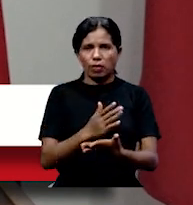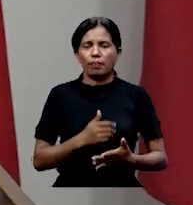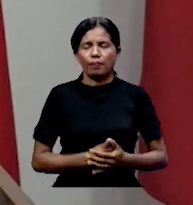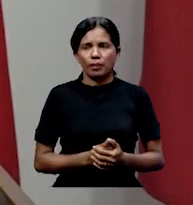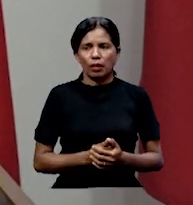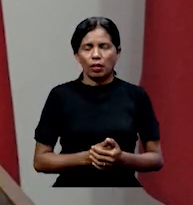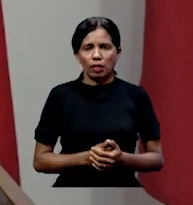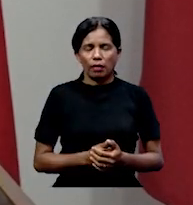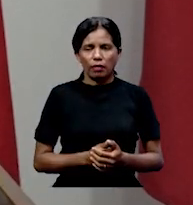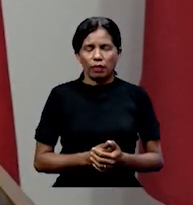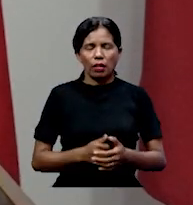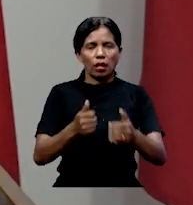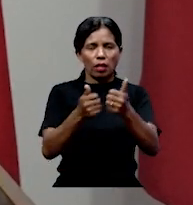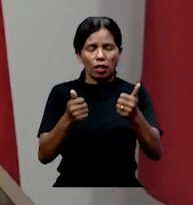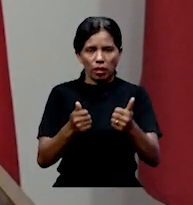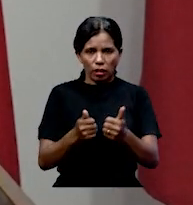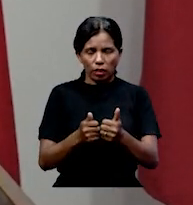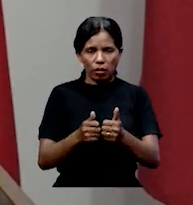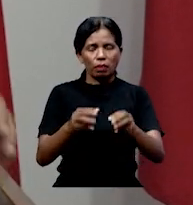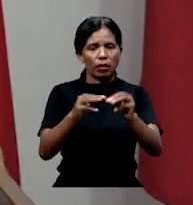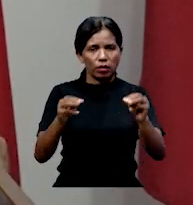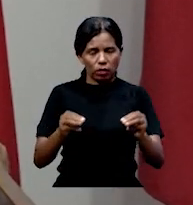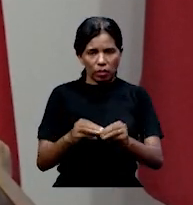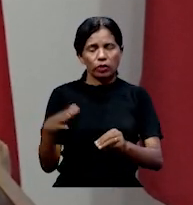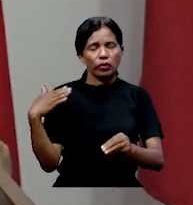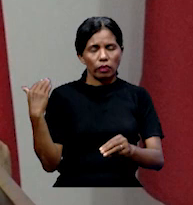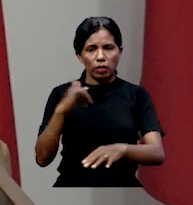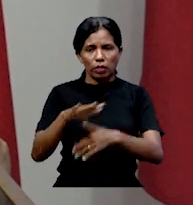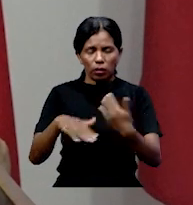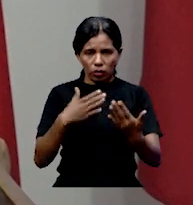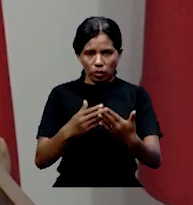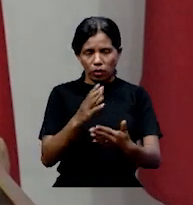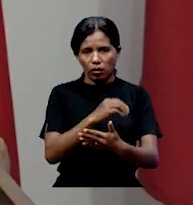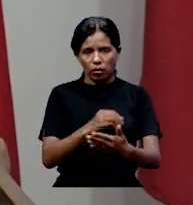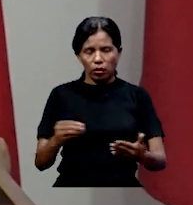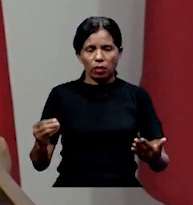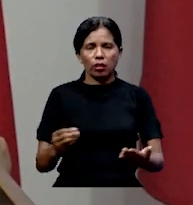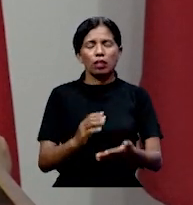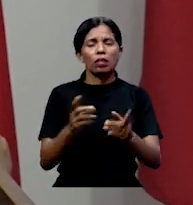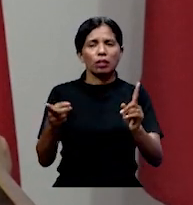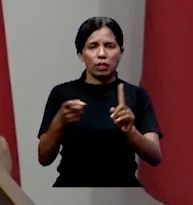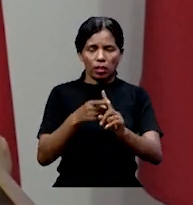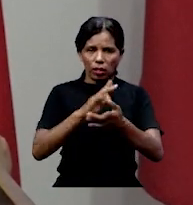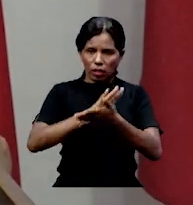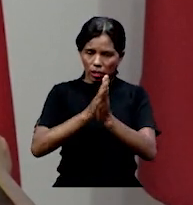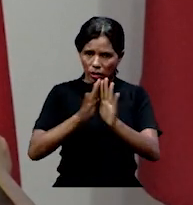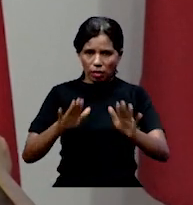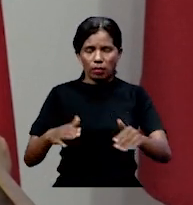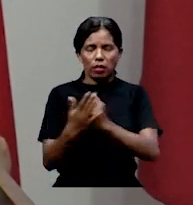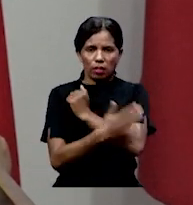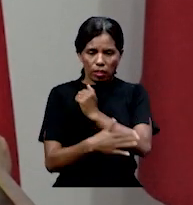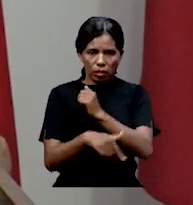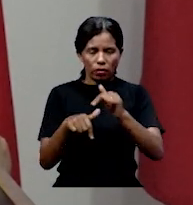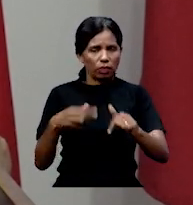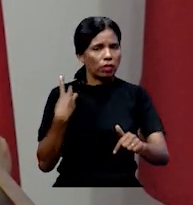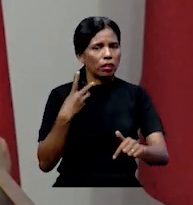arte marziale giove si rene per si sai elementus positivo ba dame e arrailara. E della belle